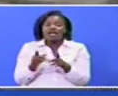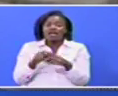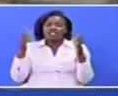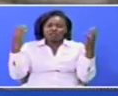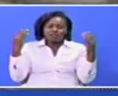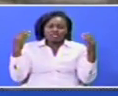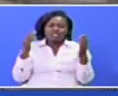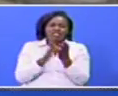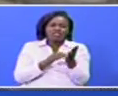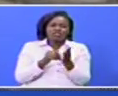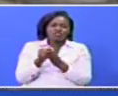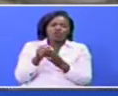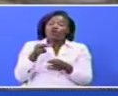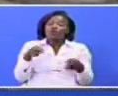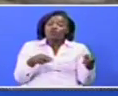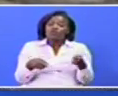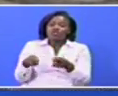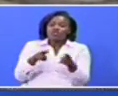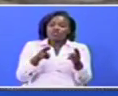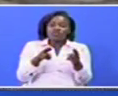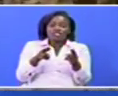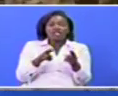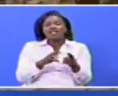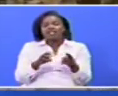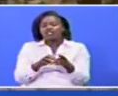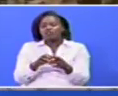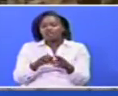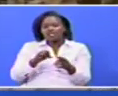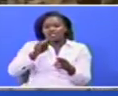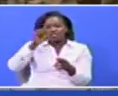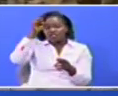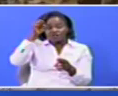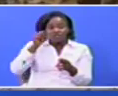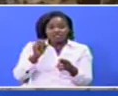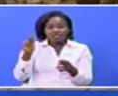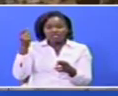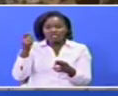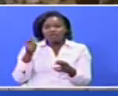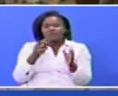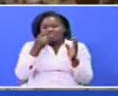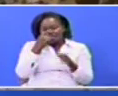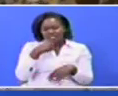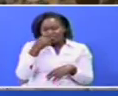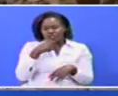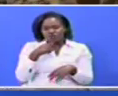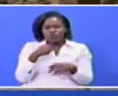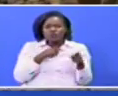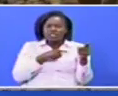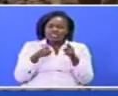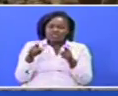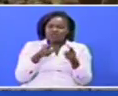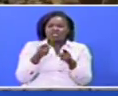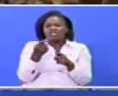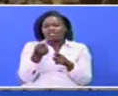imesababisha hasara ya miundo misingi katika kaunti za mashariki ya Kenya. Katika kaunti ya Kitui, shughuli za usafiri katika magatuzi madogo